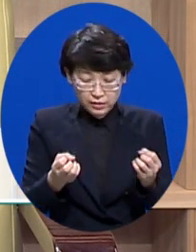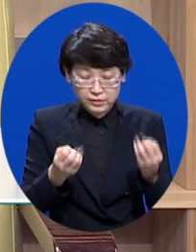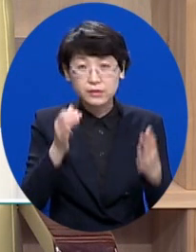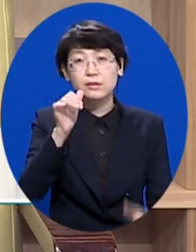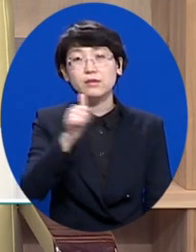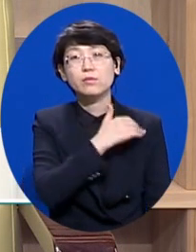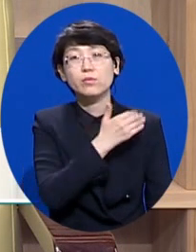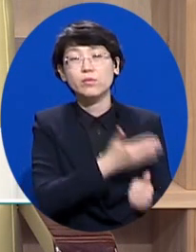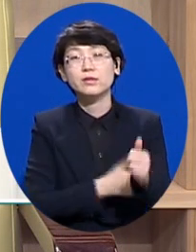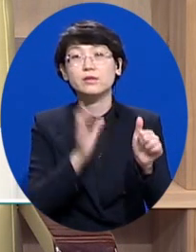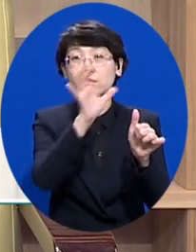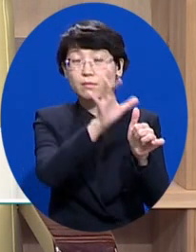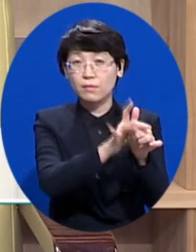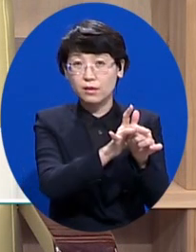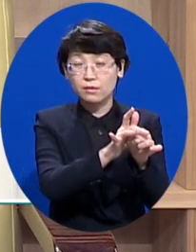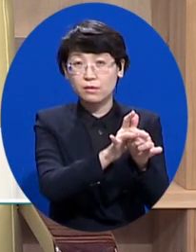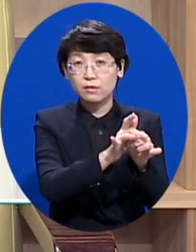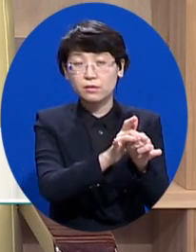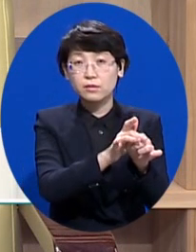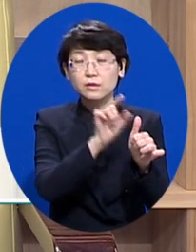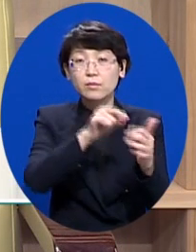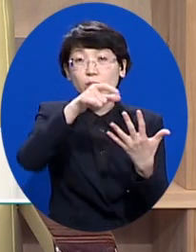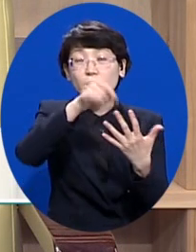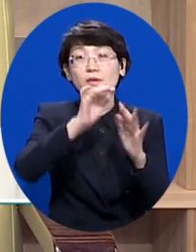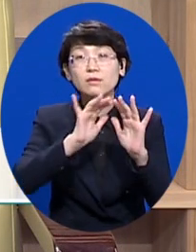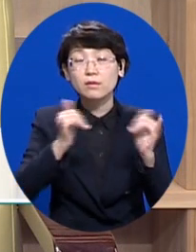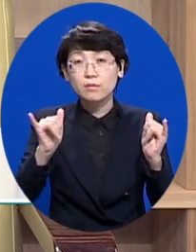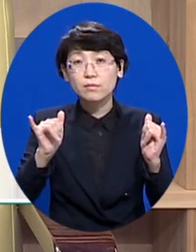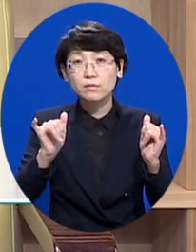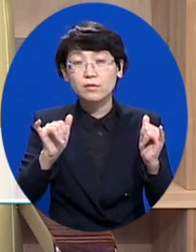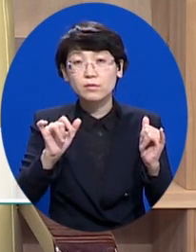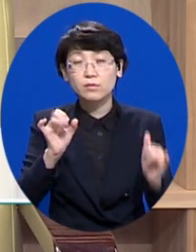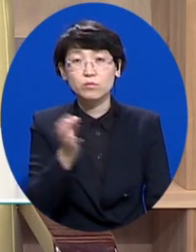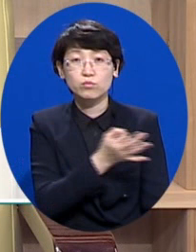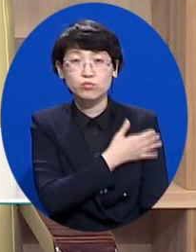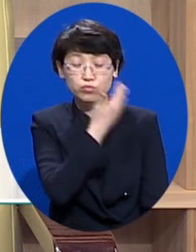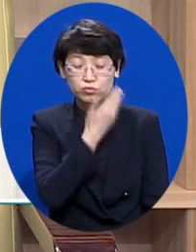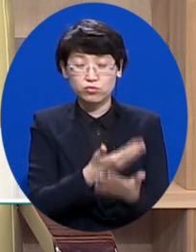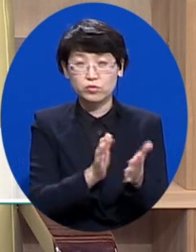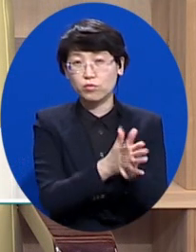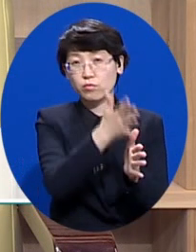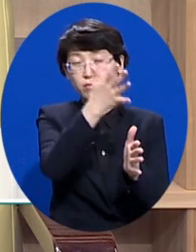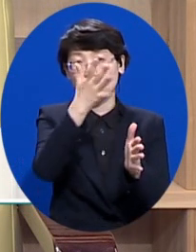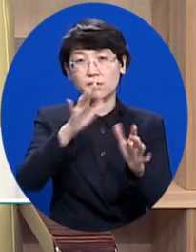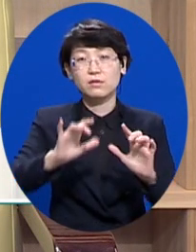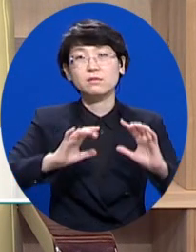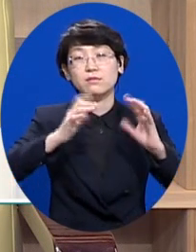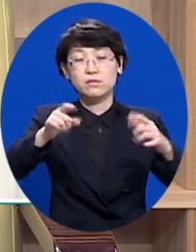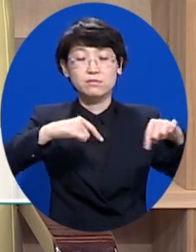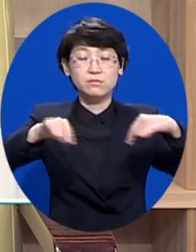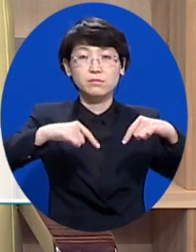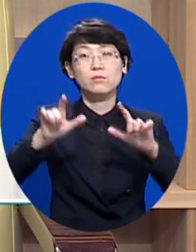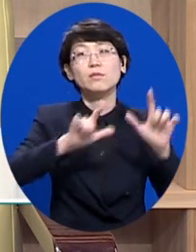거죠. 그래서 14만 4천 명은 그, 부귀영화를 누리면서 세계를 지배하고 산다는 겁니다. 그래서